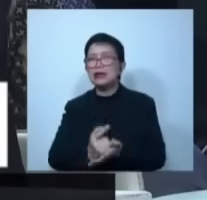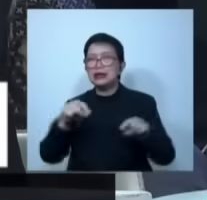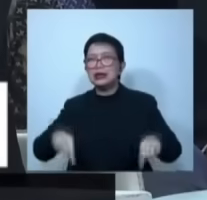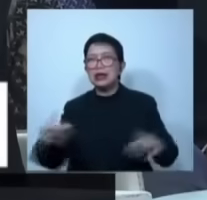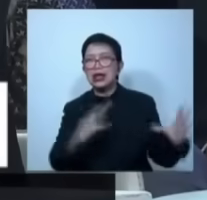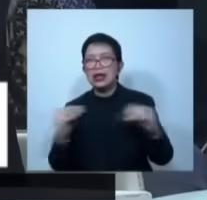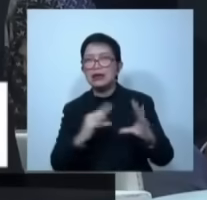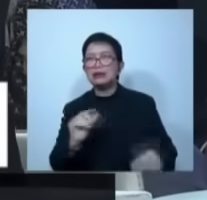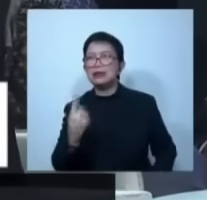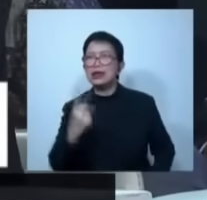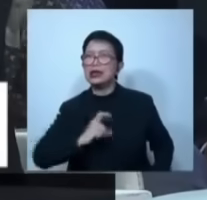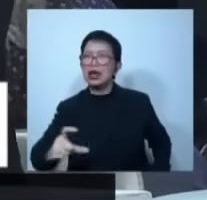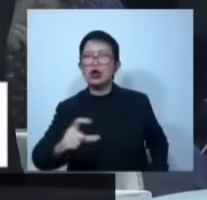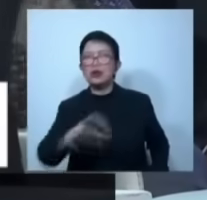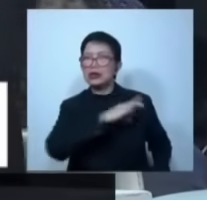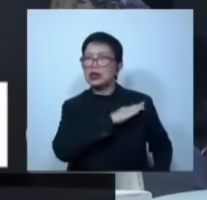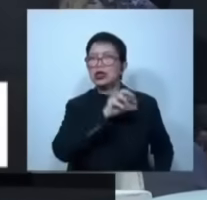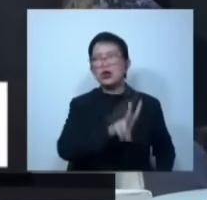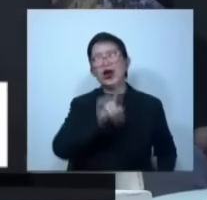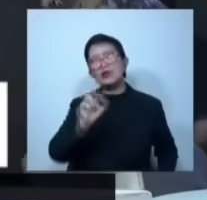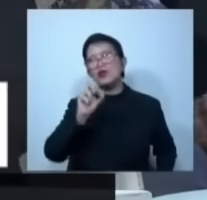pertama calon presiden